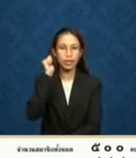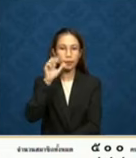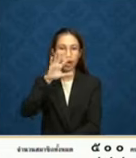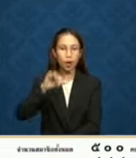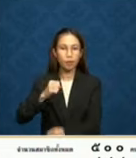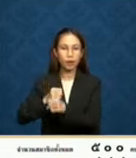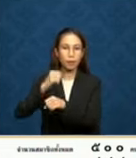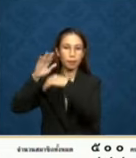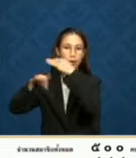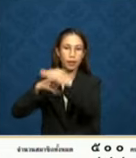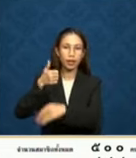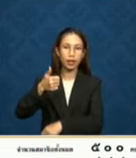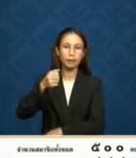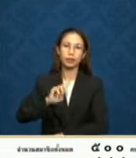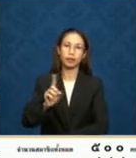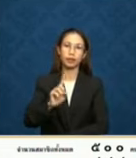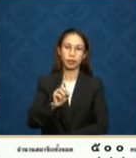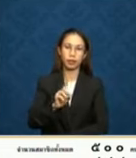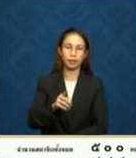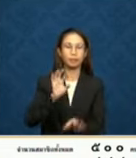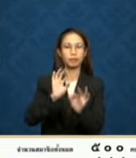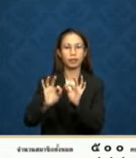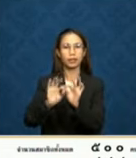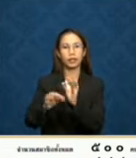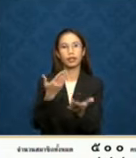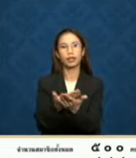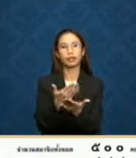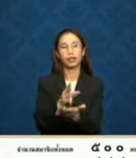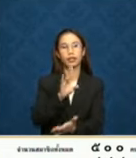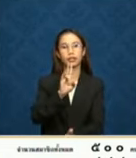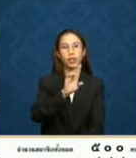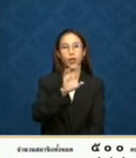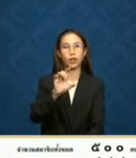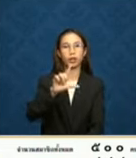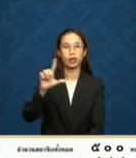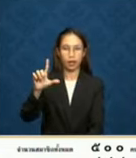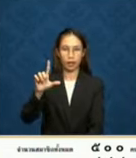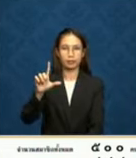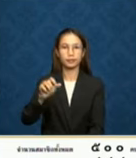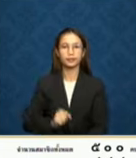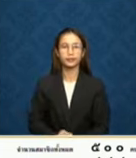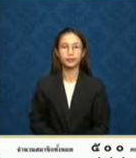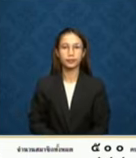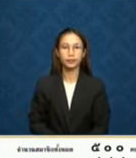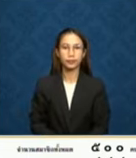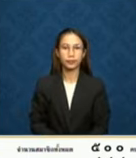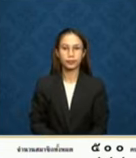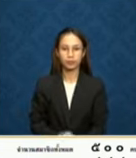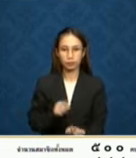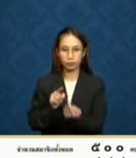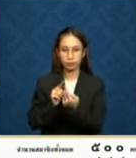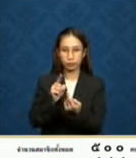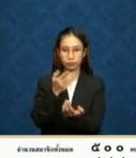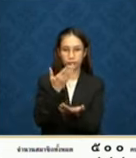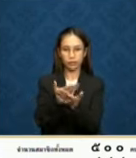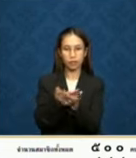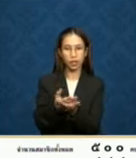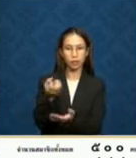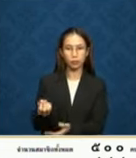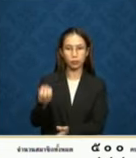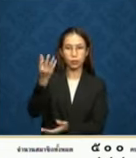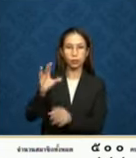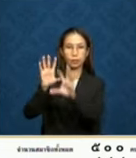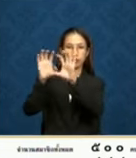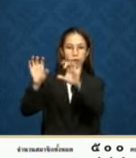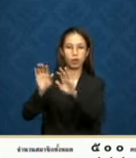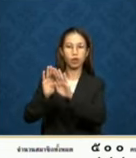หรอไม่แล้วกอาจจะประหยัดงบประมาณ 700 ลานบาทในกอนแรกได้อีกด้วยส่ใเรื่องคลาวครับเร่งกำหนด